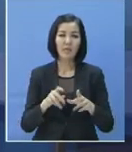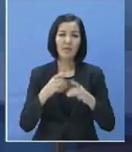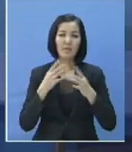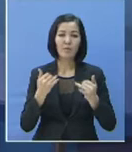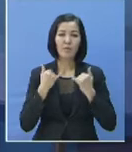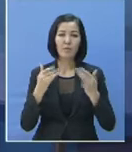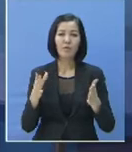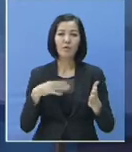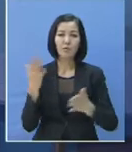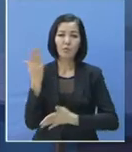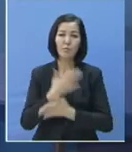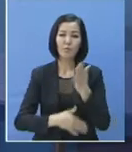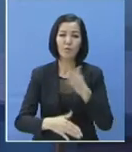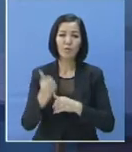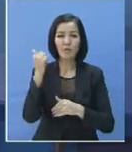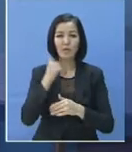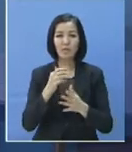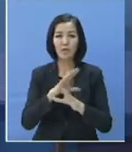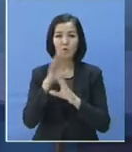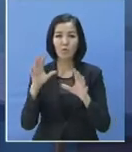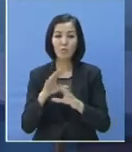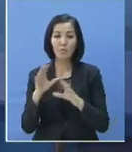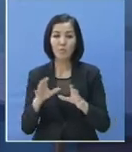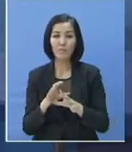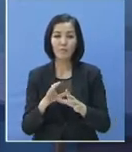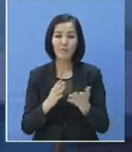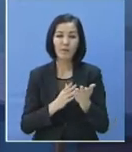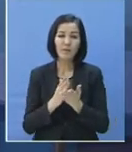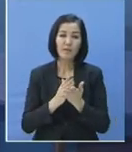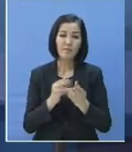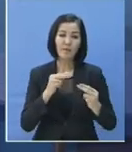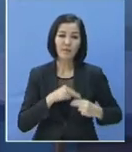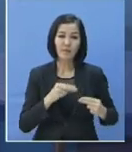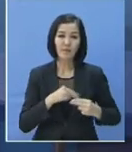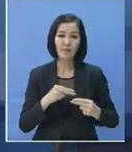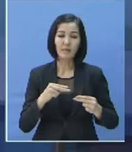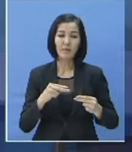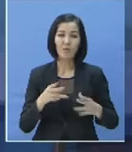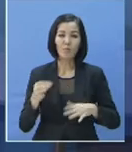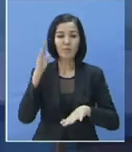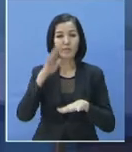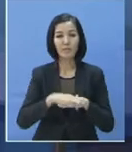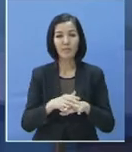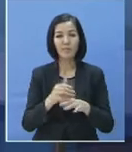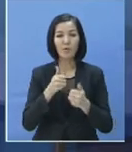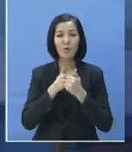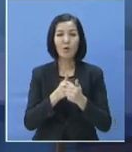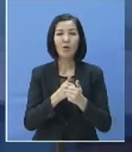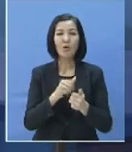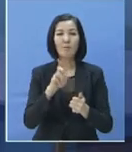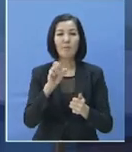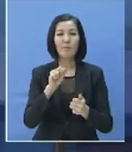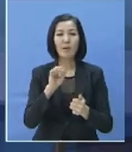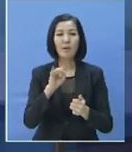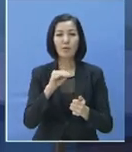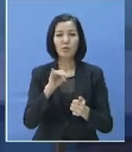көрсетілді. Мүгедектермен қарттарды күтіп баптап, еңбегі сіңген азаматтардың еңбегеленді. Облыс әкімінің орынбасары Батыржан Байжұманов оларды